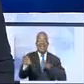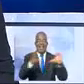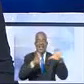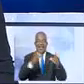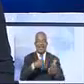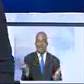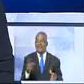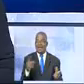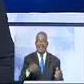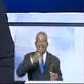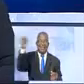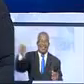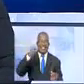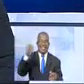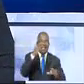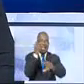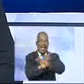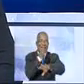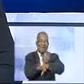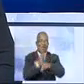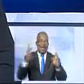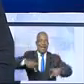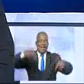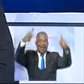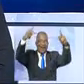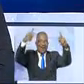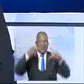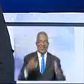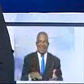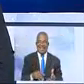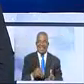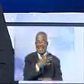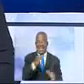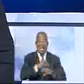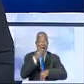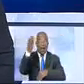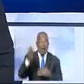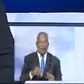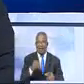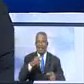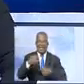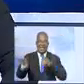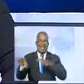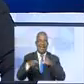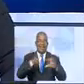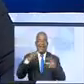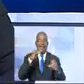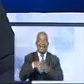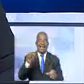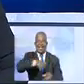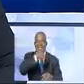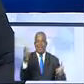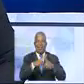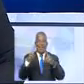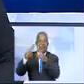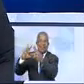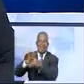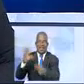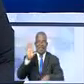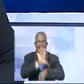ligne Abidjan-Korogo. Un vol inaugural dans la desserte des villes de l'intérieur du pays. Il a duré 55 minutes avec